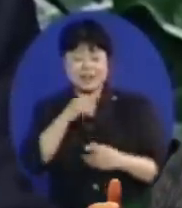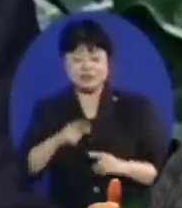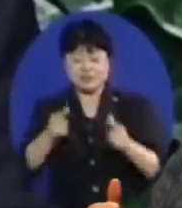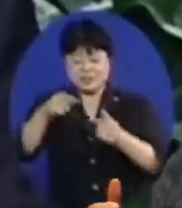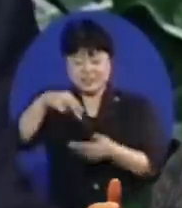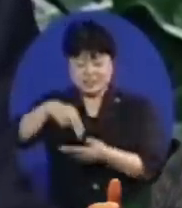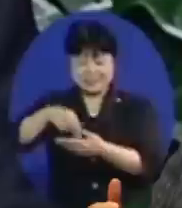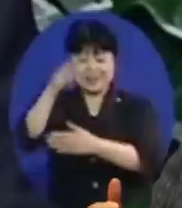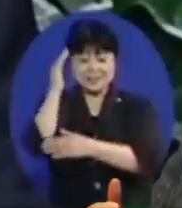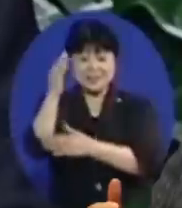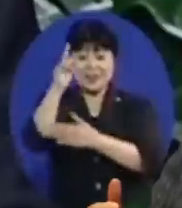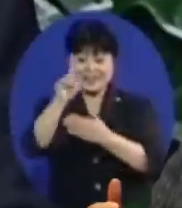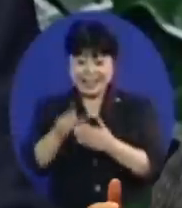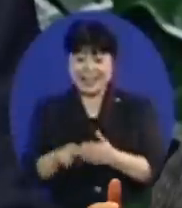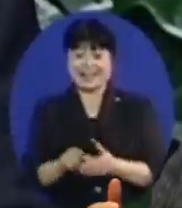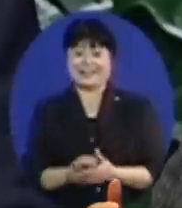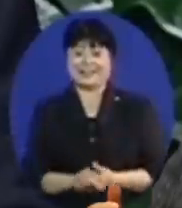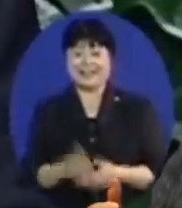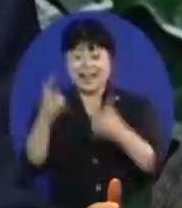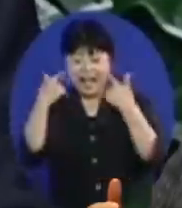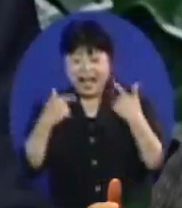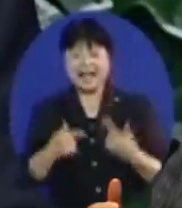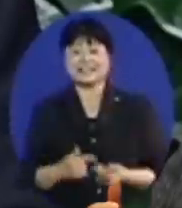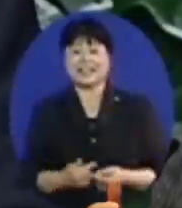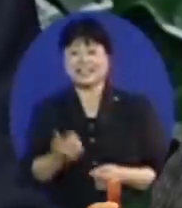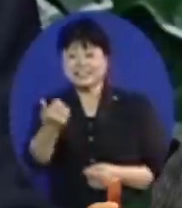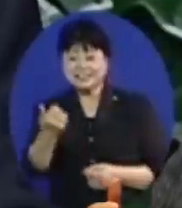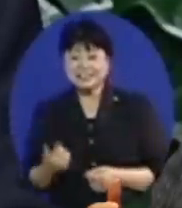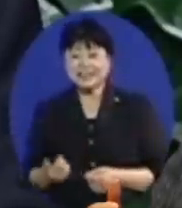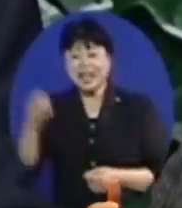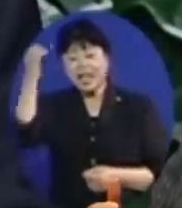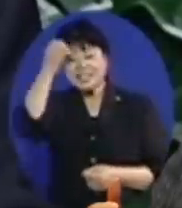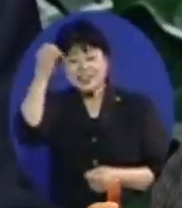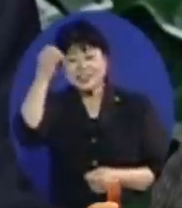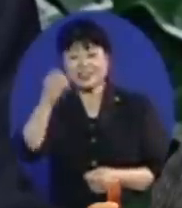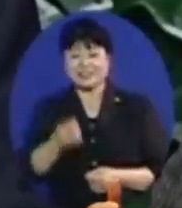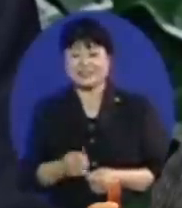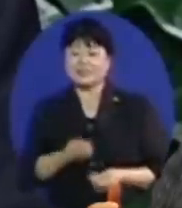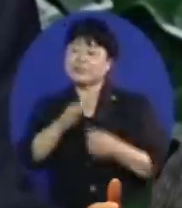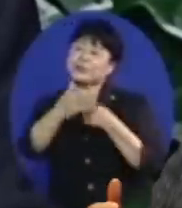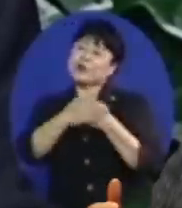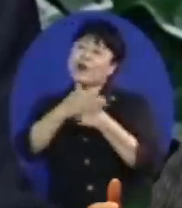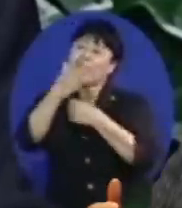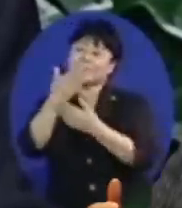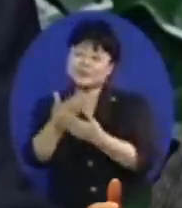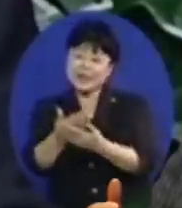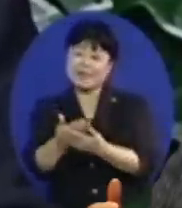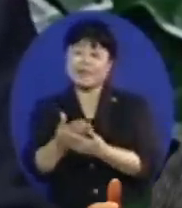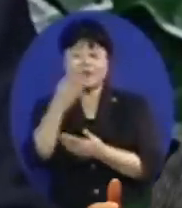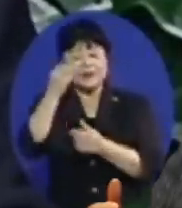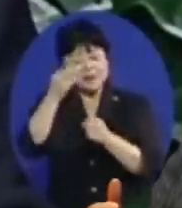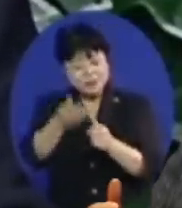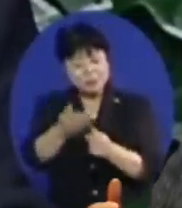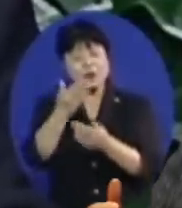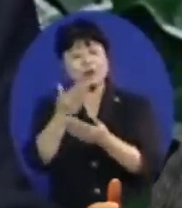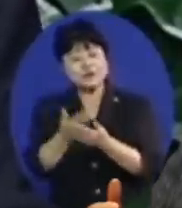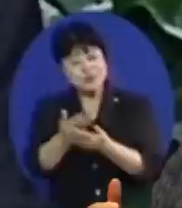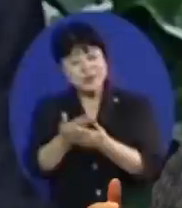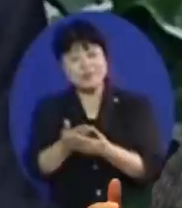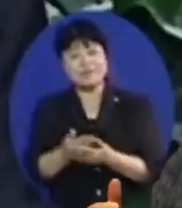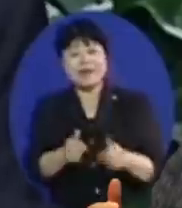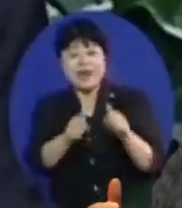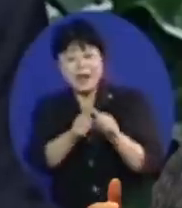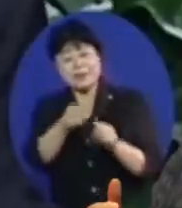강단에 설 때나 나오기 전에 성령님 도와주시옵소서, 기름 부어주시옵소서,